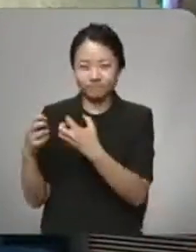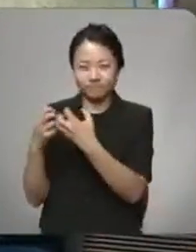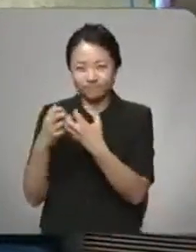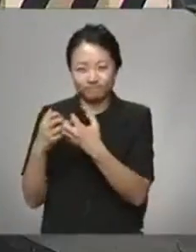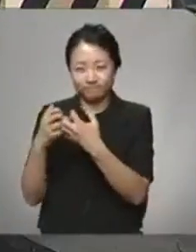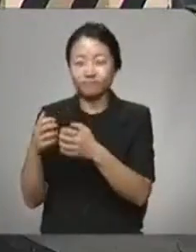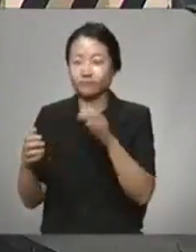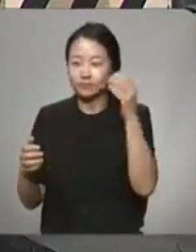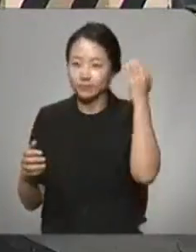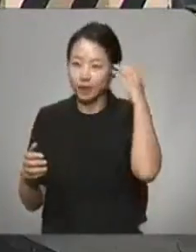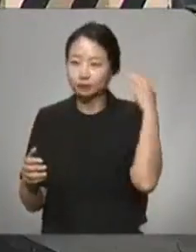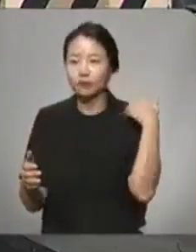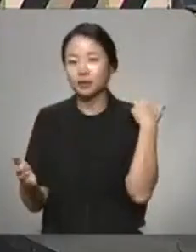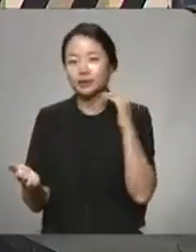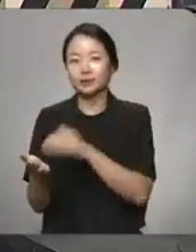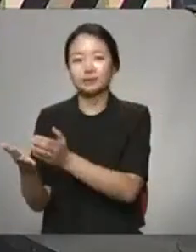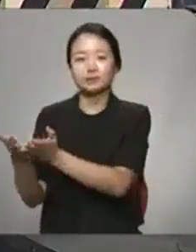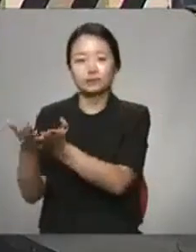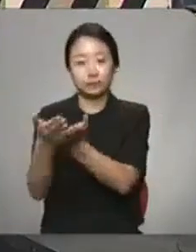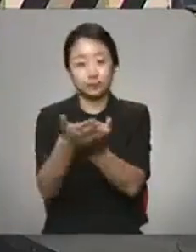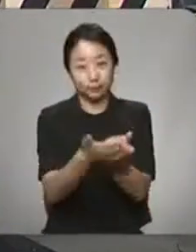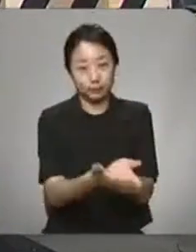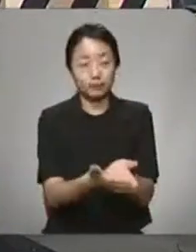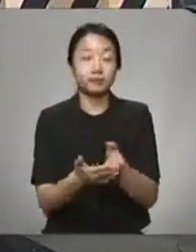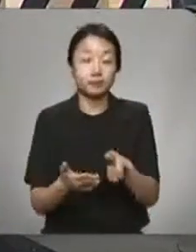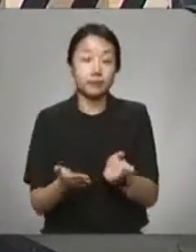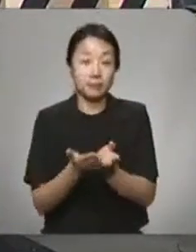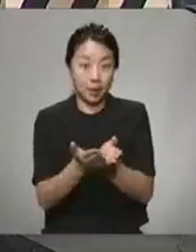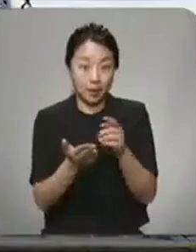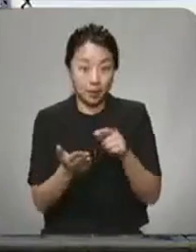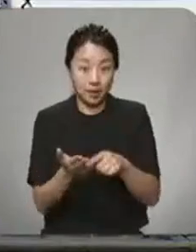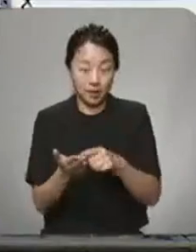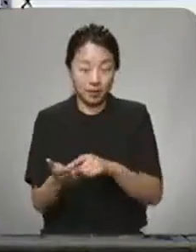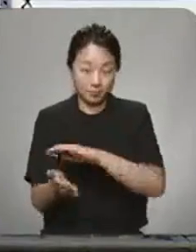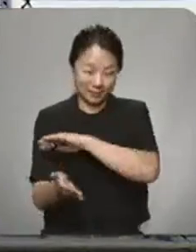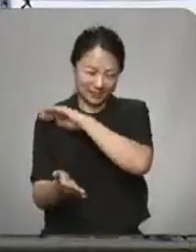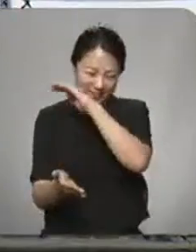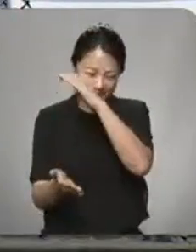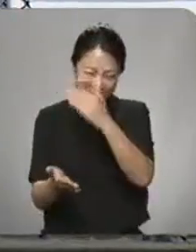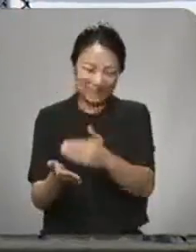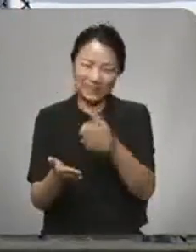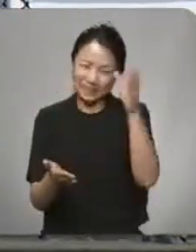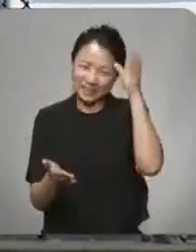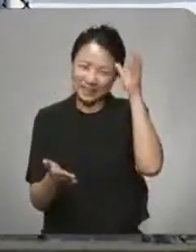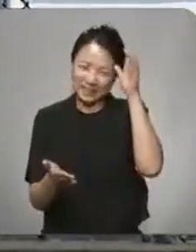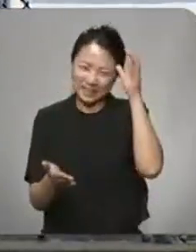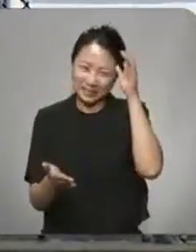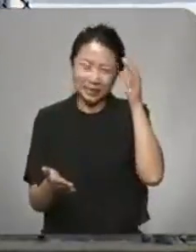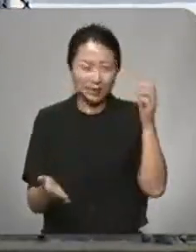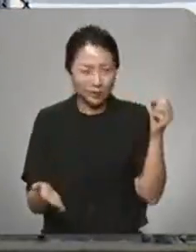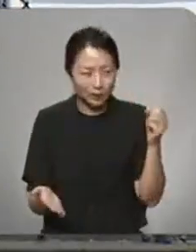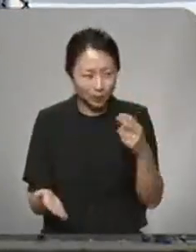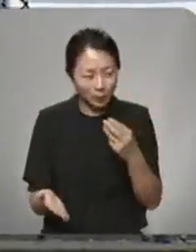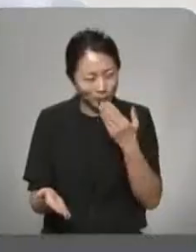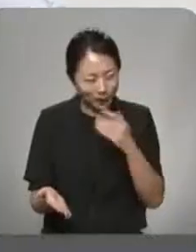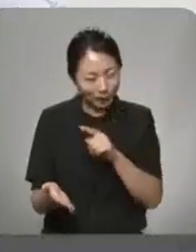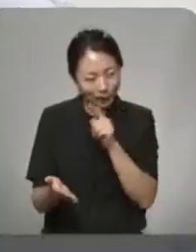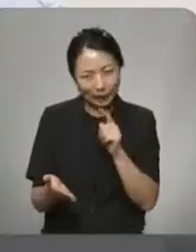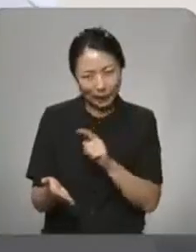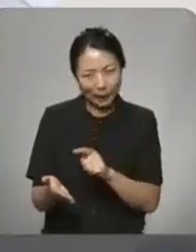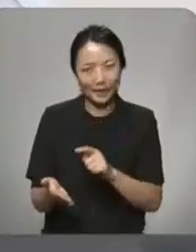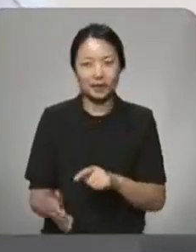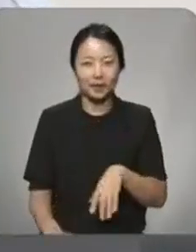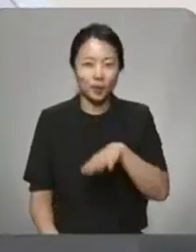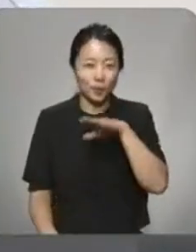들어오게 됩니다. 장비 점검을 모두 마친 선장은 풍어를 기원하면서도 섣부른 기대를 경계합니다. 잡아야